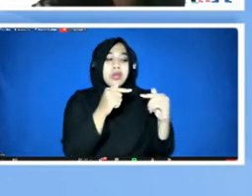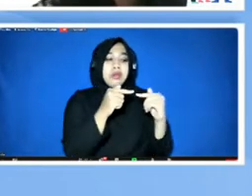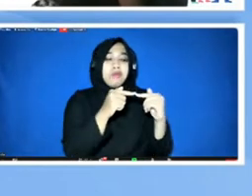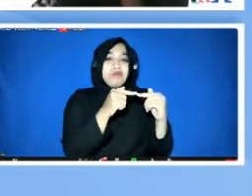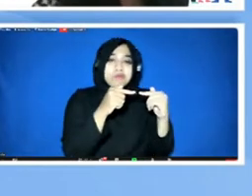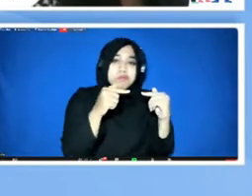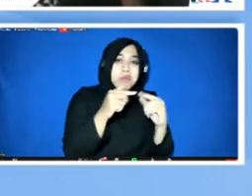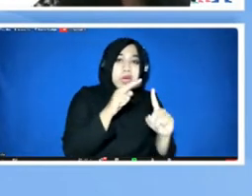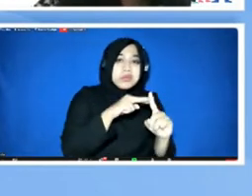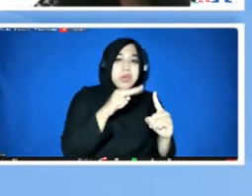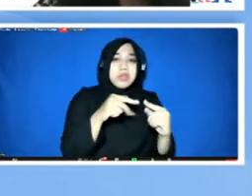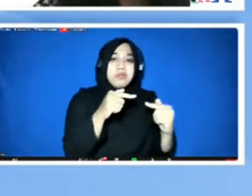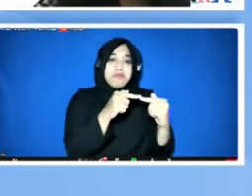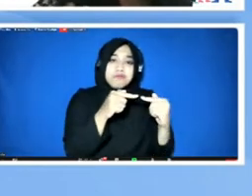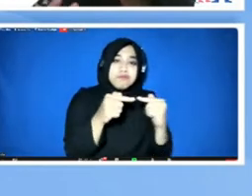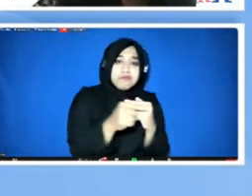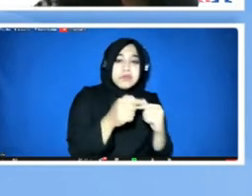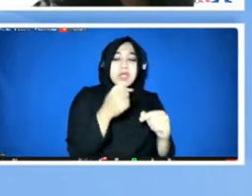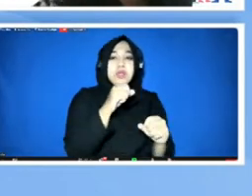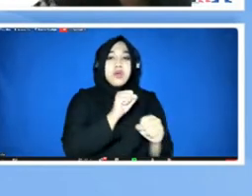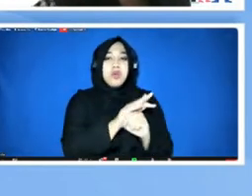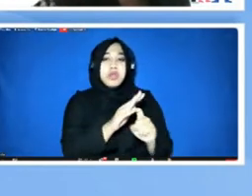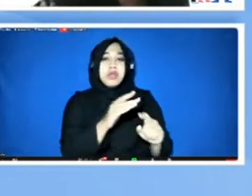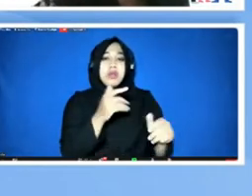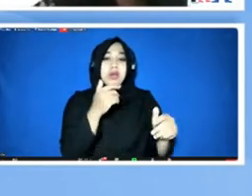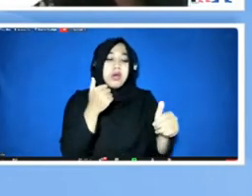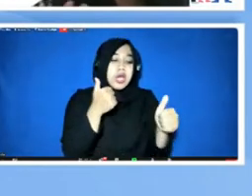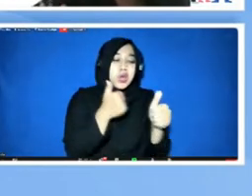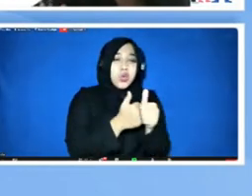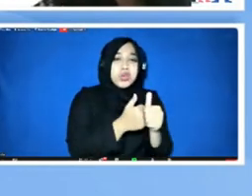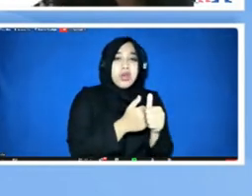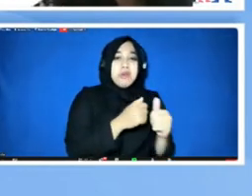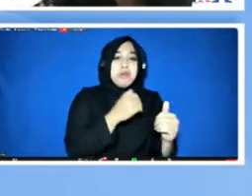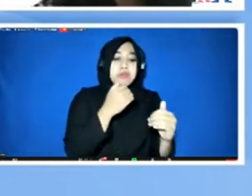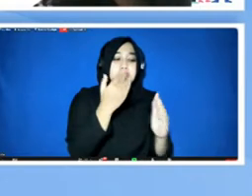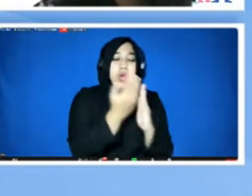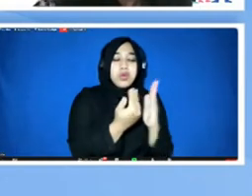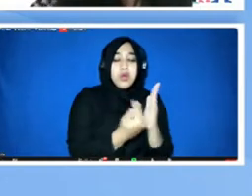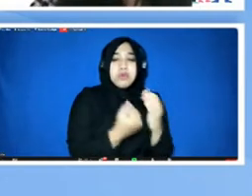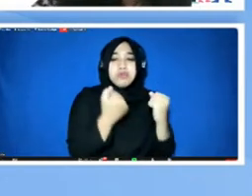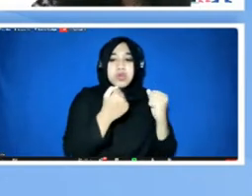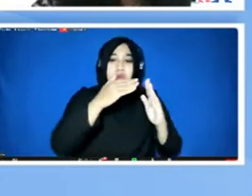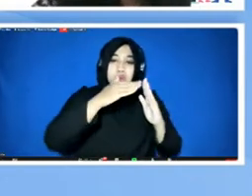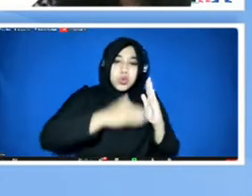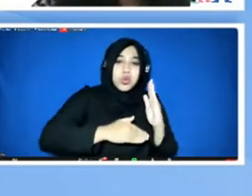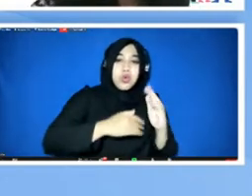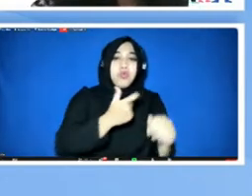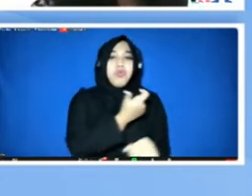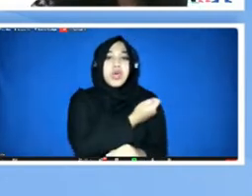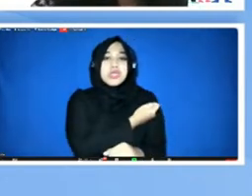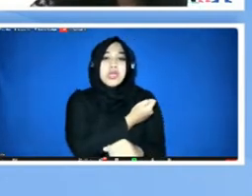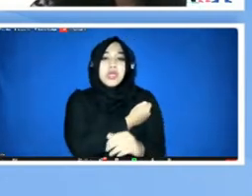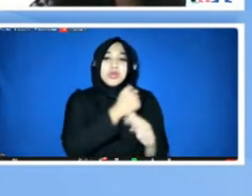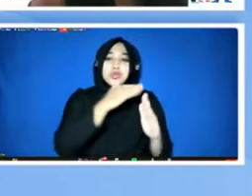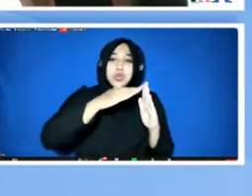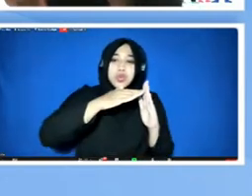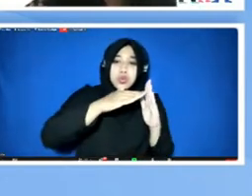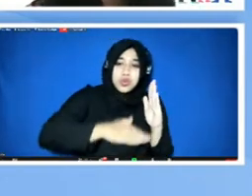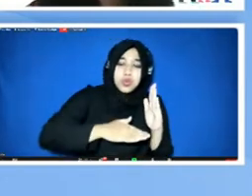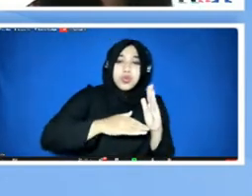terhadap COVID yang menyebabkan kepatuhan 5M turun, kepatuhan vaksinasi turun, dan kemudian